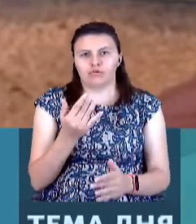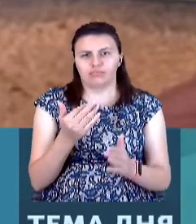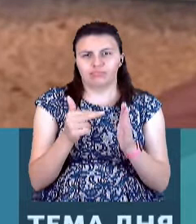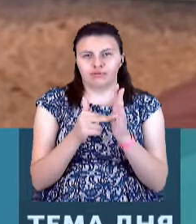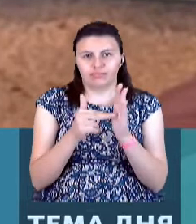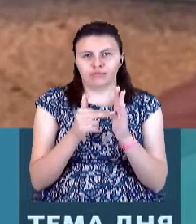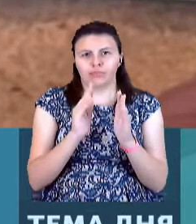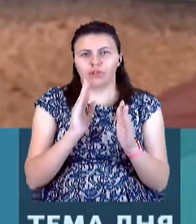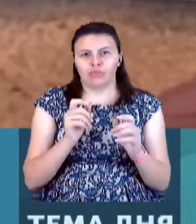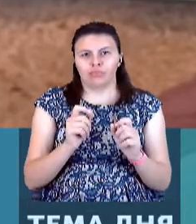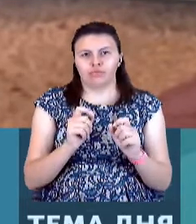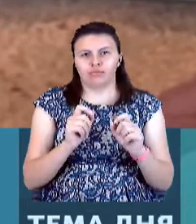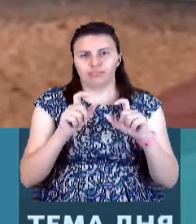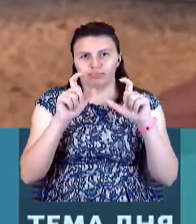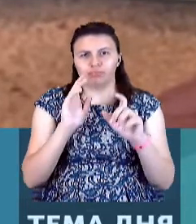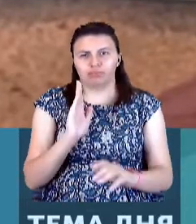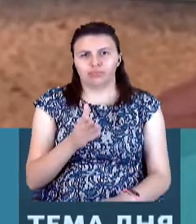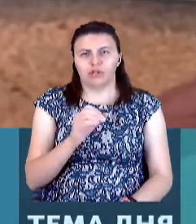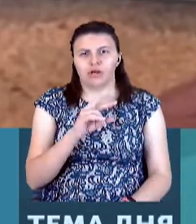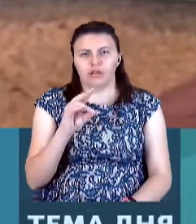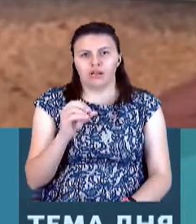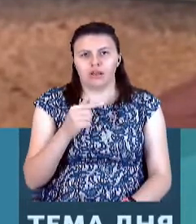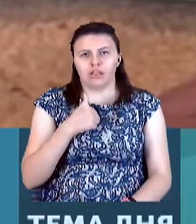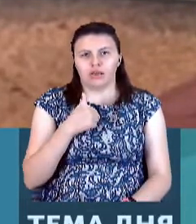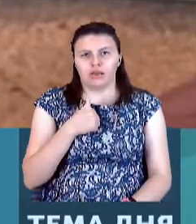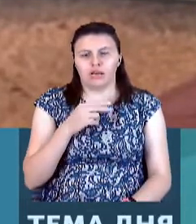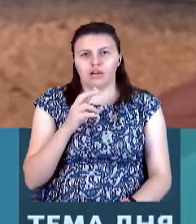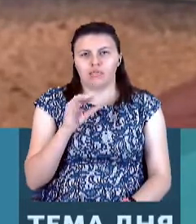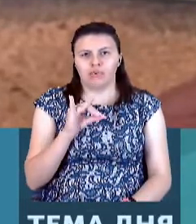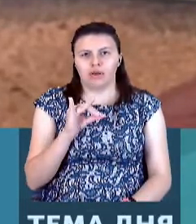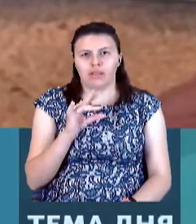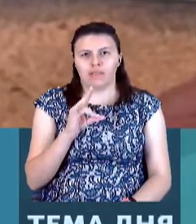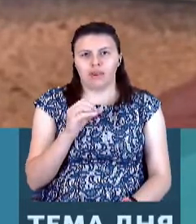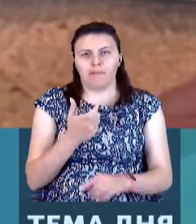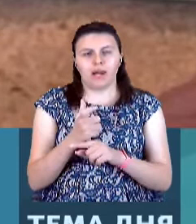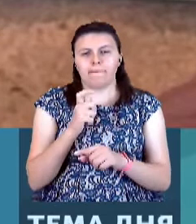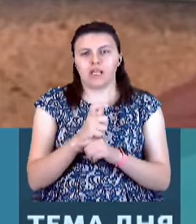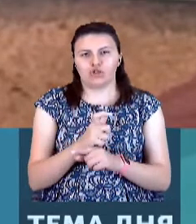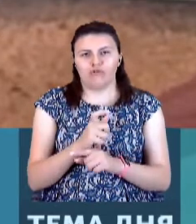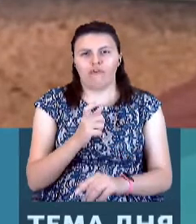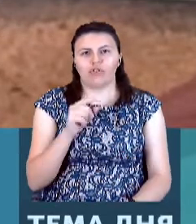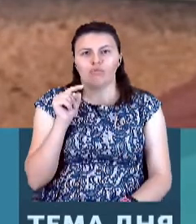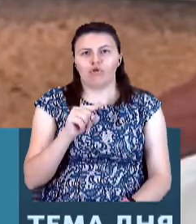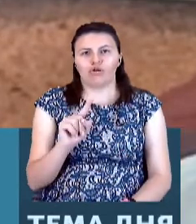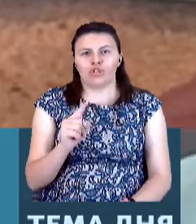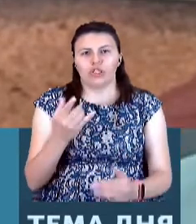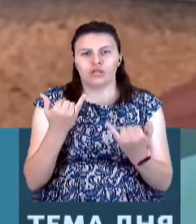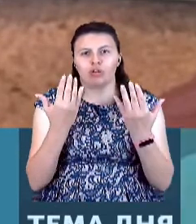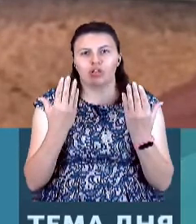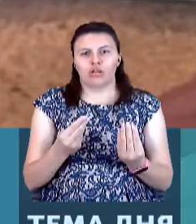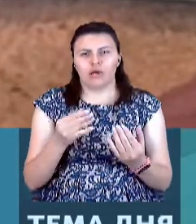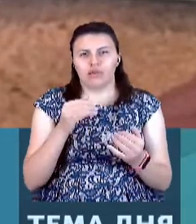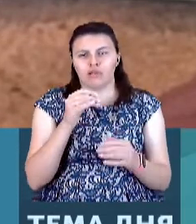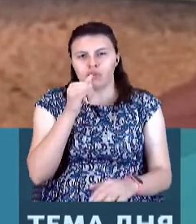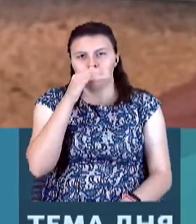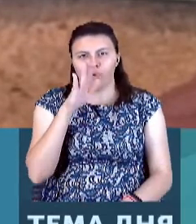від цього явно не знизяться. Але я би не перебільшував проінфляційний ефект, тому що, ну, по суті, на сьогоднішній день купівельна спроможність